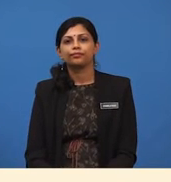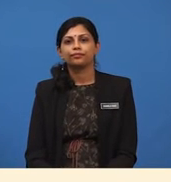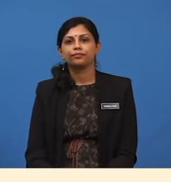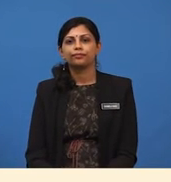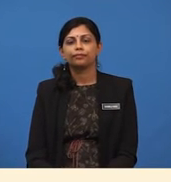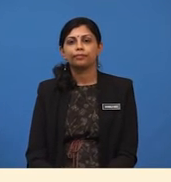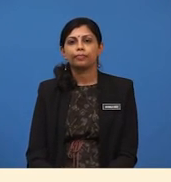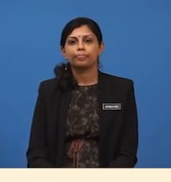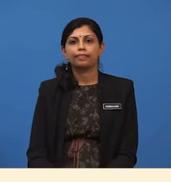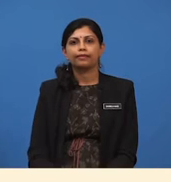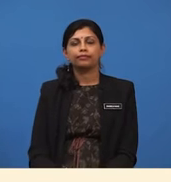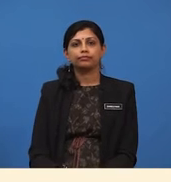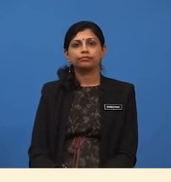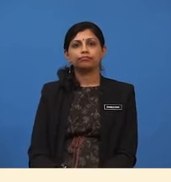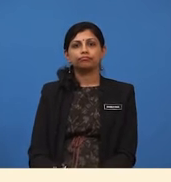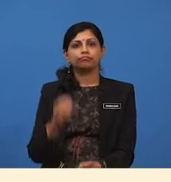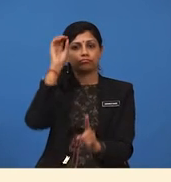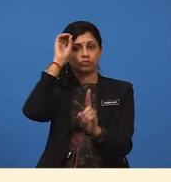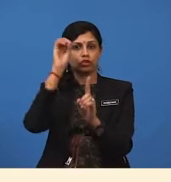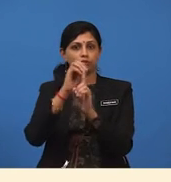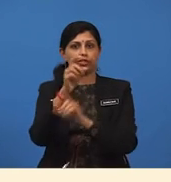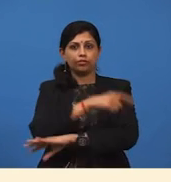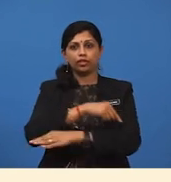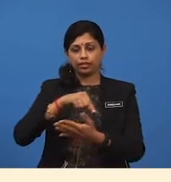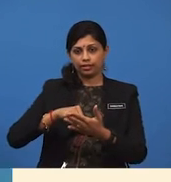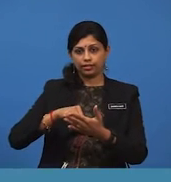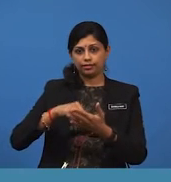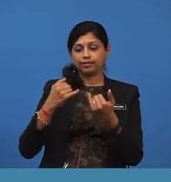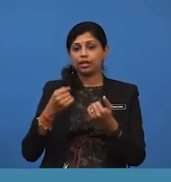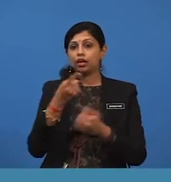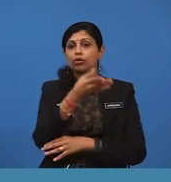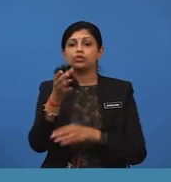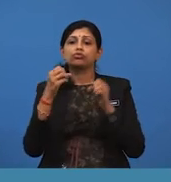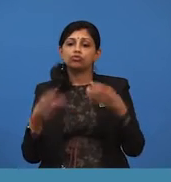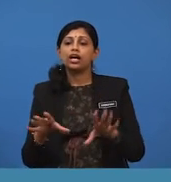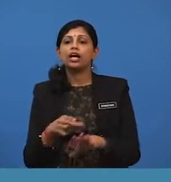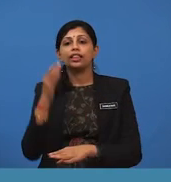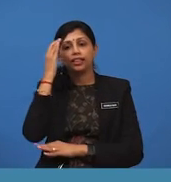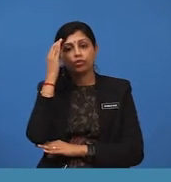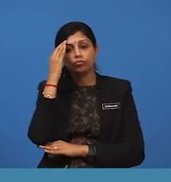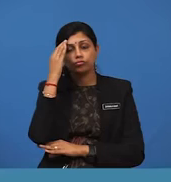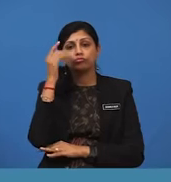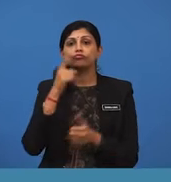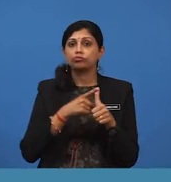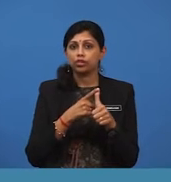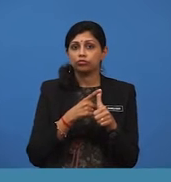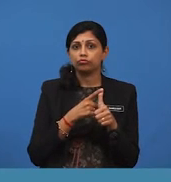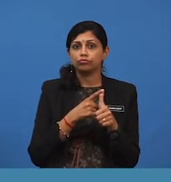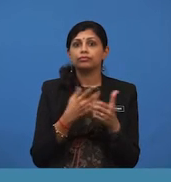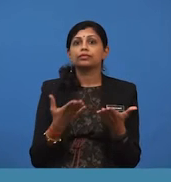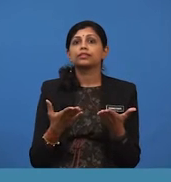objektif pembelajaran kita pada hari ini, iaitu pertama, dapat menghuraikan